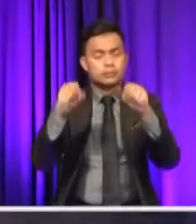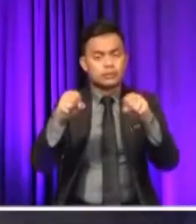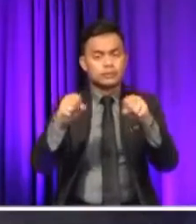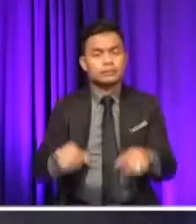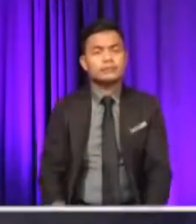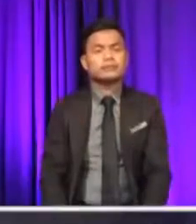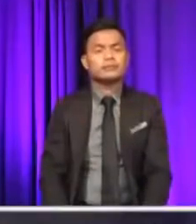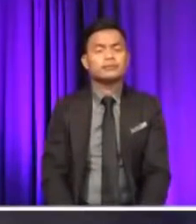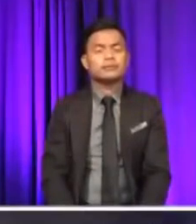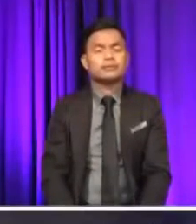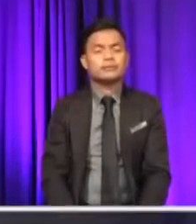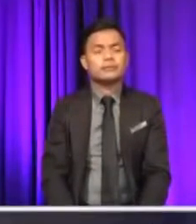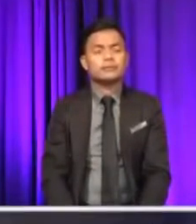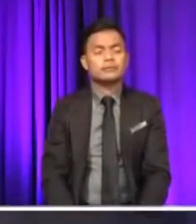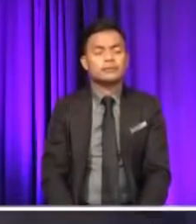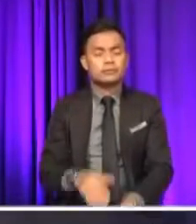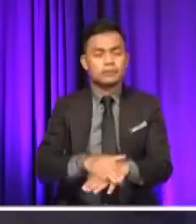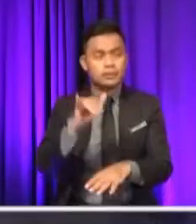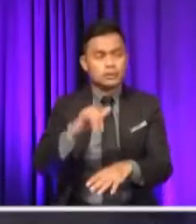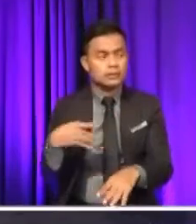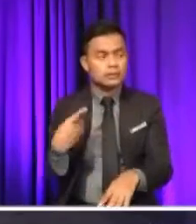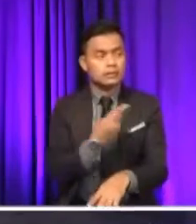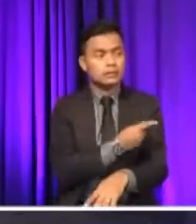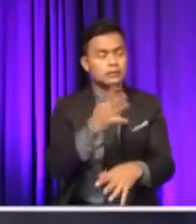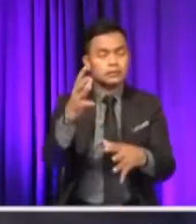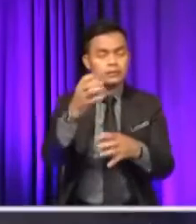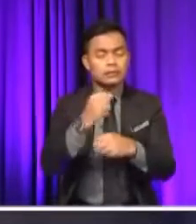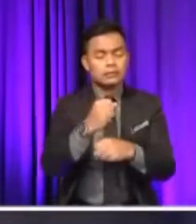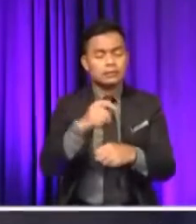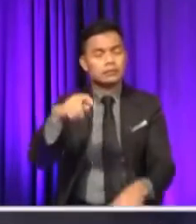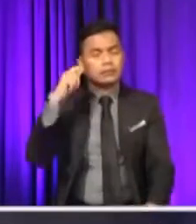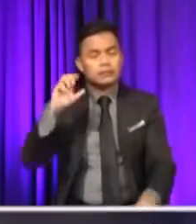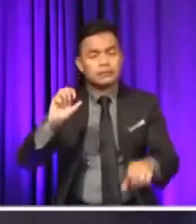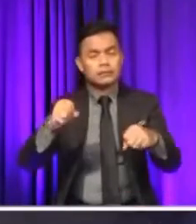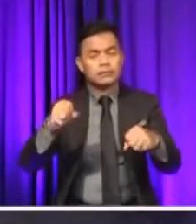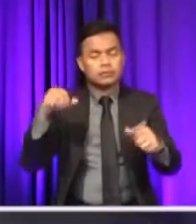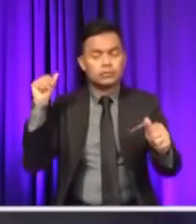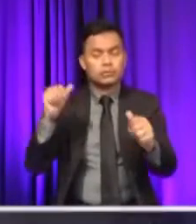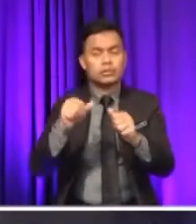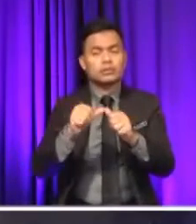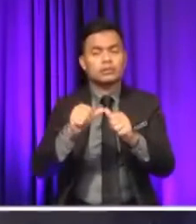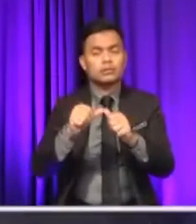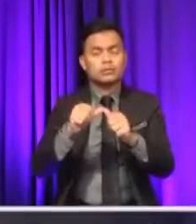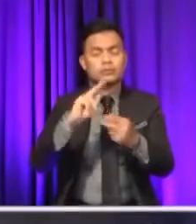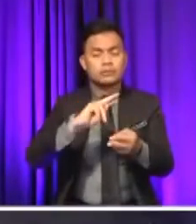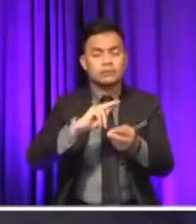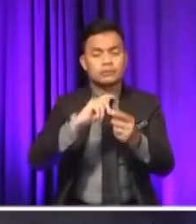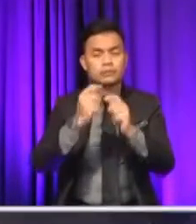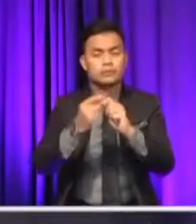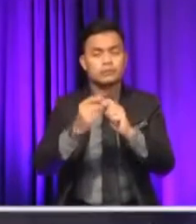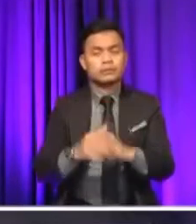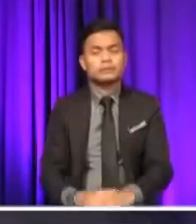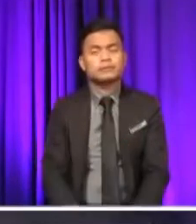Okey? Banyak dah ni. Ya. Okey, tadi tentang motor, tentang arus, tentang penukar,